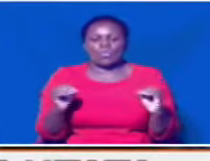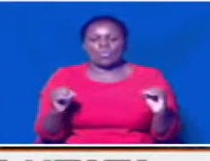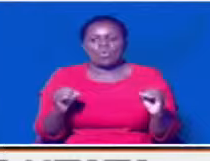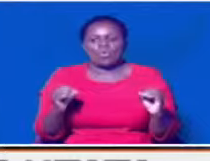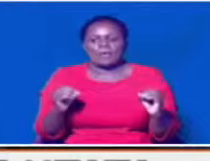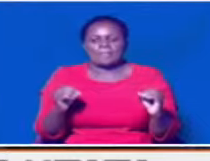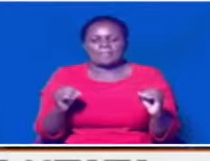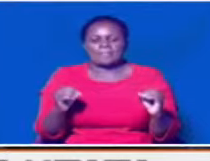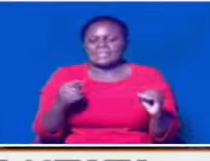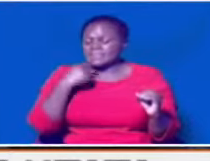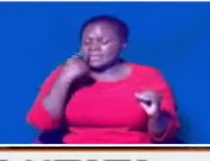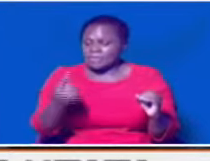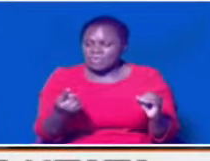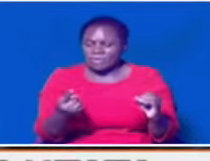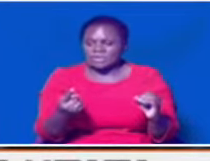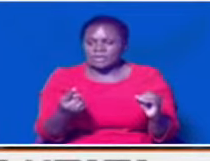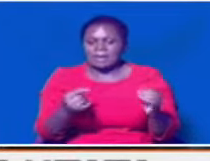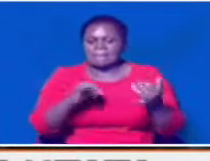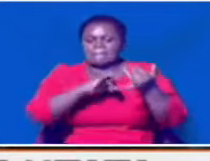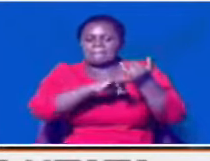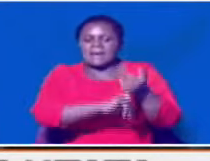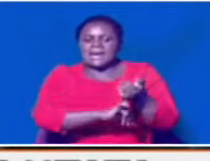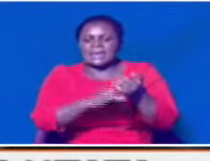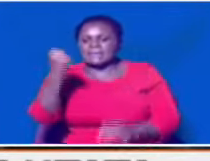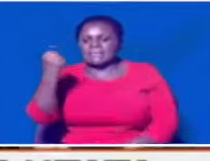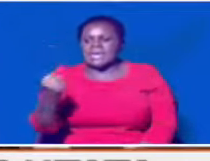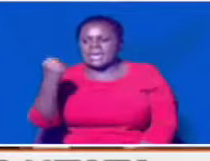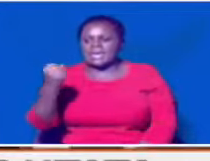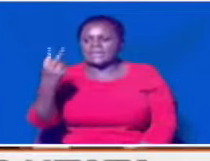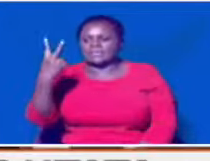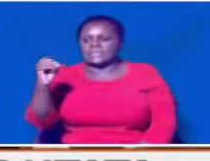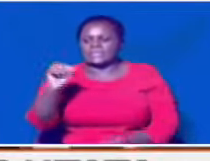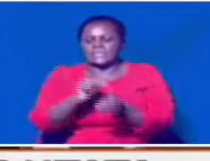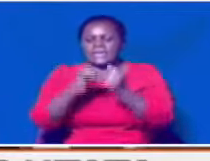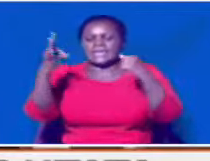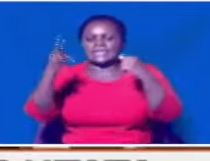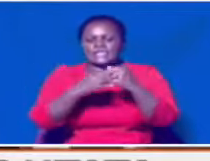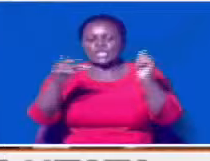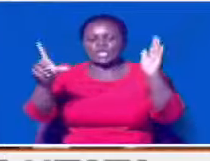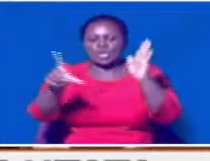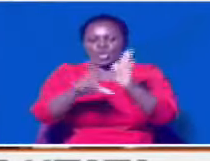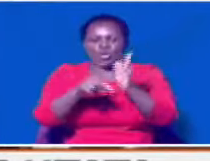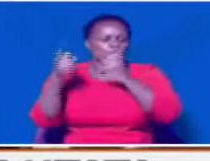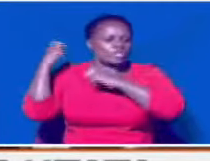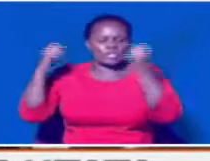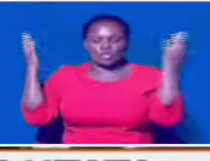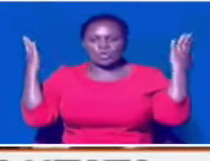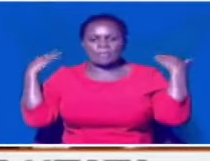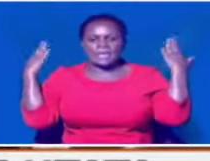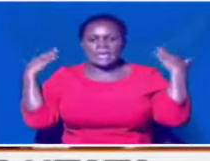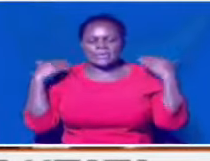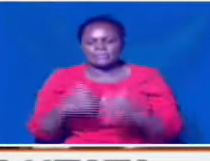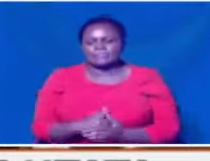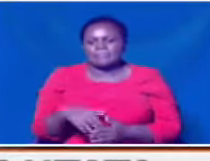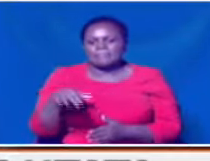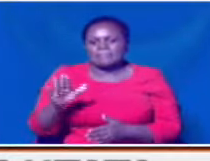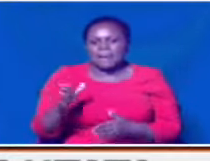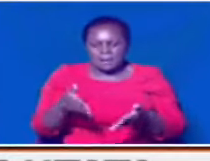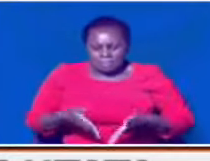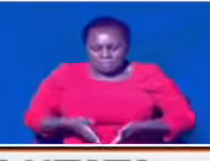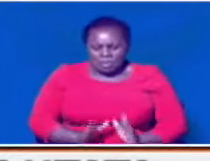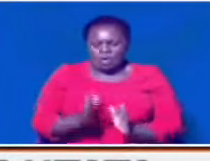3. Alidai walifunga ndoa Mei mwaka 2008 chini ya sheria ya kimila ya Wameru na kwamba